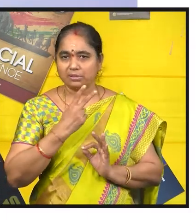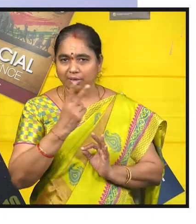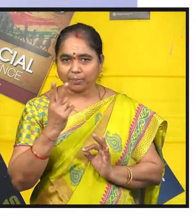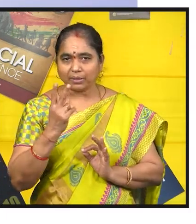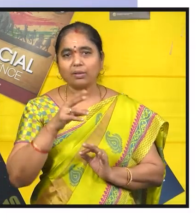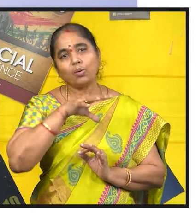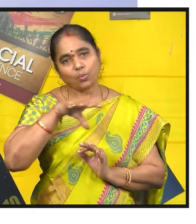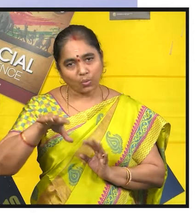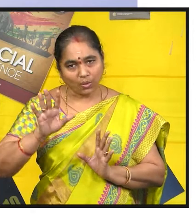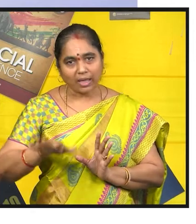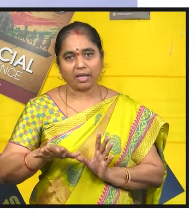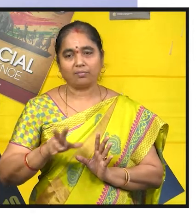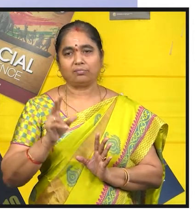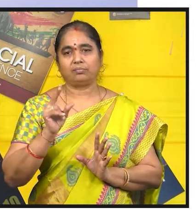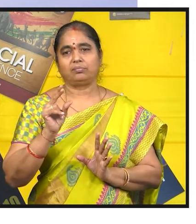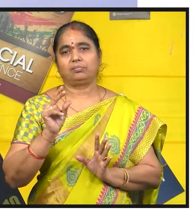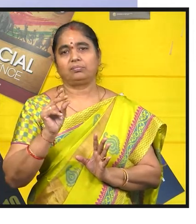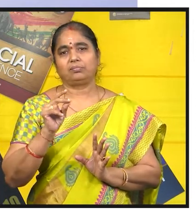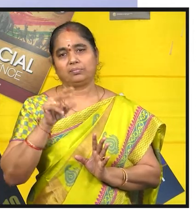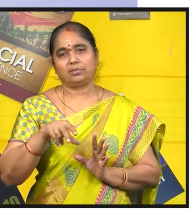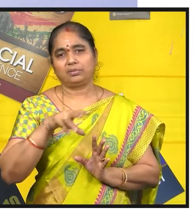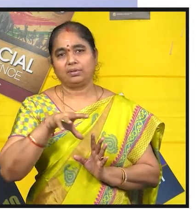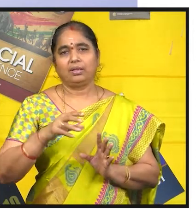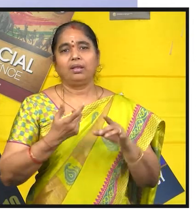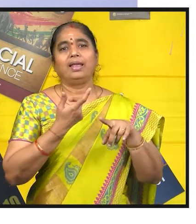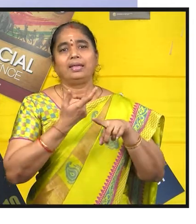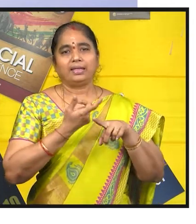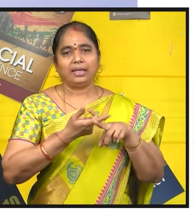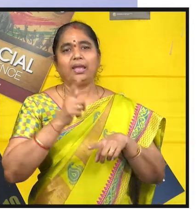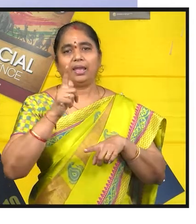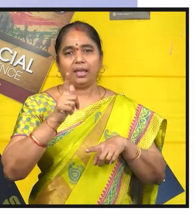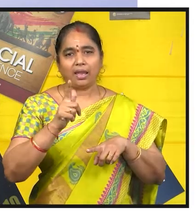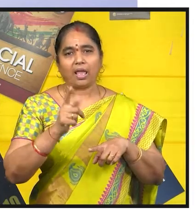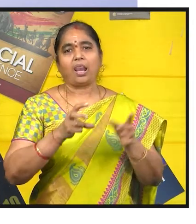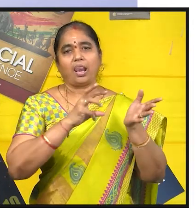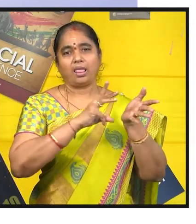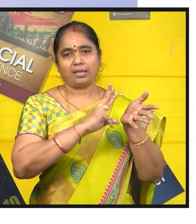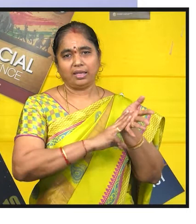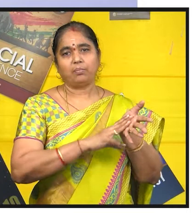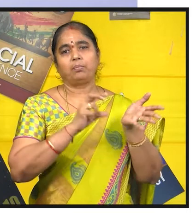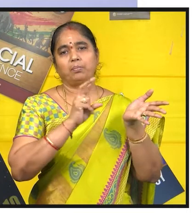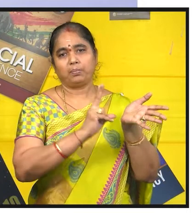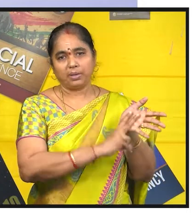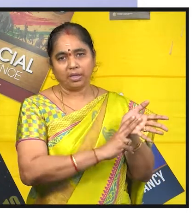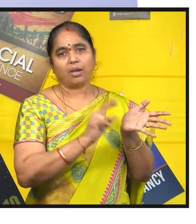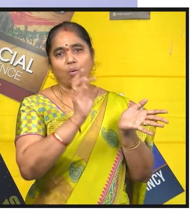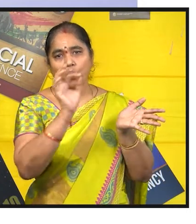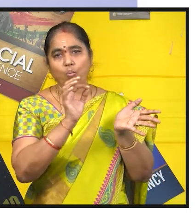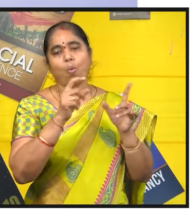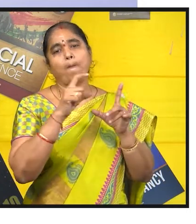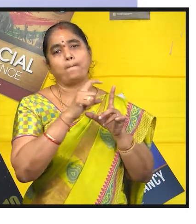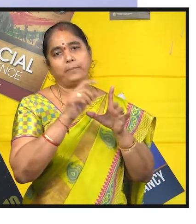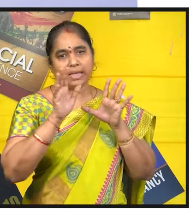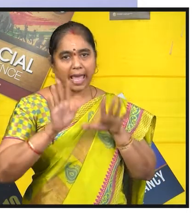இருக்குதுன்னு சொல்லியாச்சுன்னு சொன்னால் கூடுகள் இருக்கிறது. இந்த கூடுகளை பொறுத்த வரைக்கும் கே கூடு, எல், எம், என்,